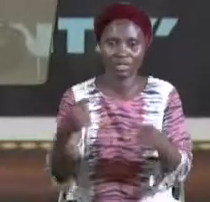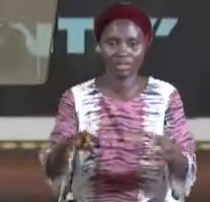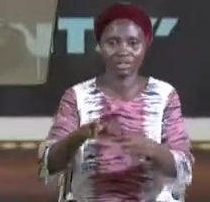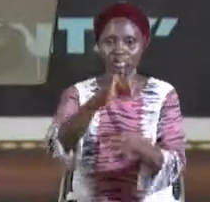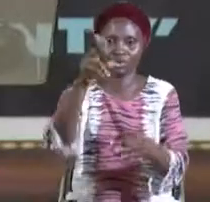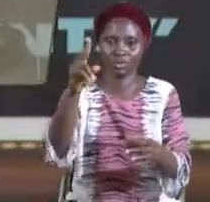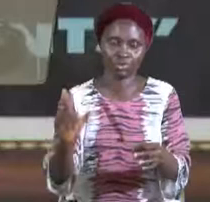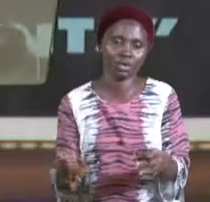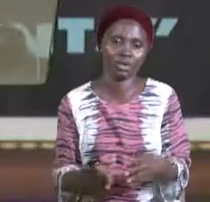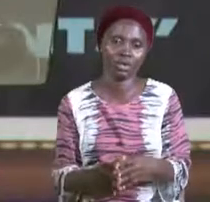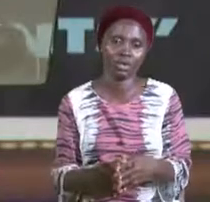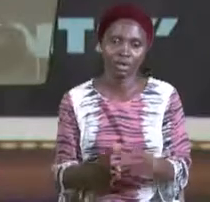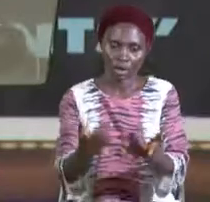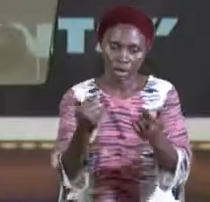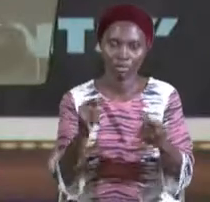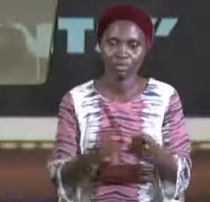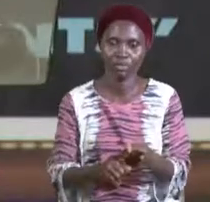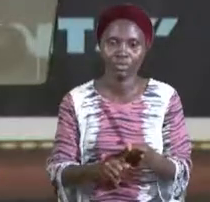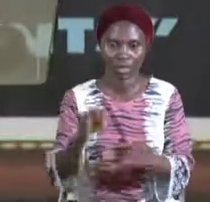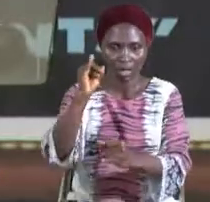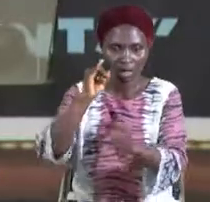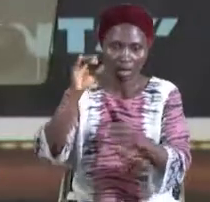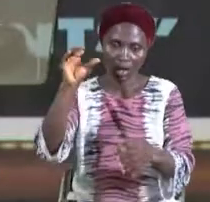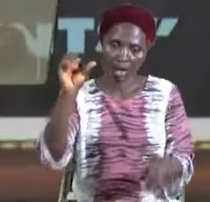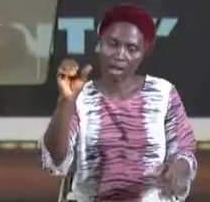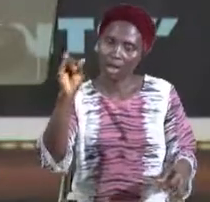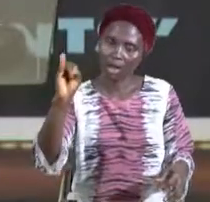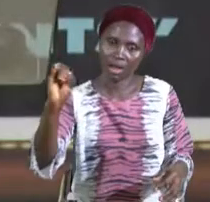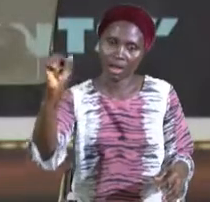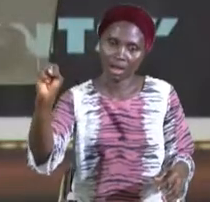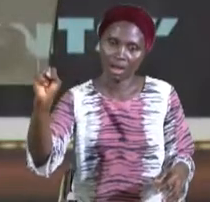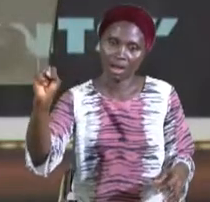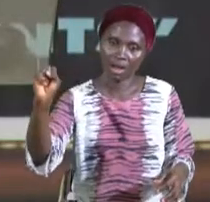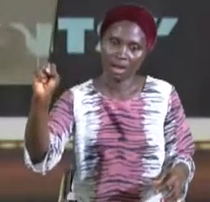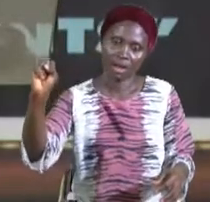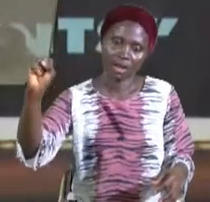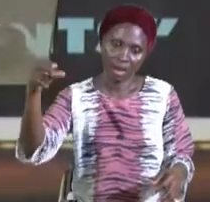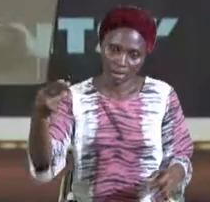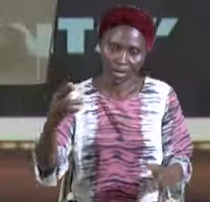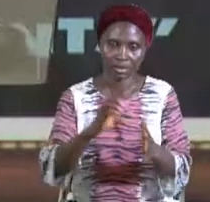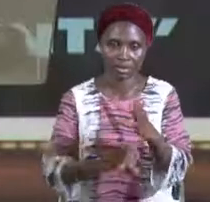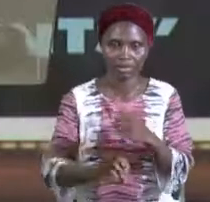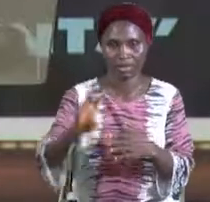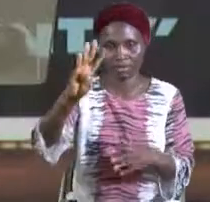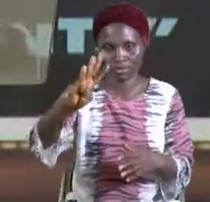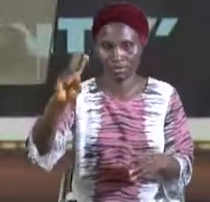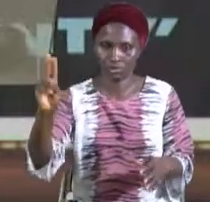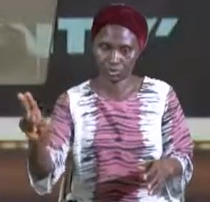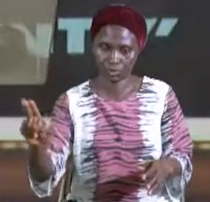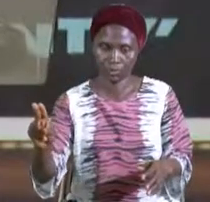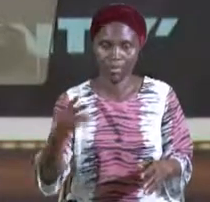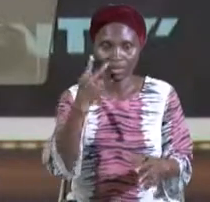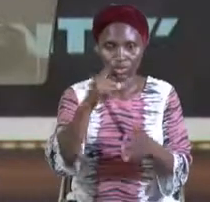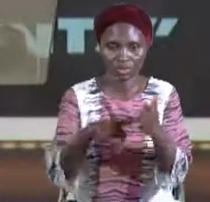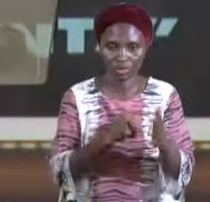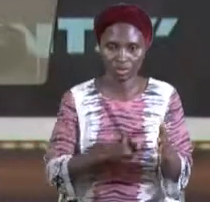à Ésaïe au chapitre 42 et voyons ce que le Seigneur lui-même dit au sujet de la première touche